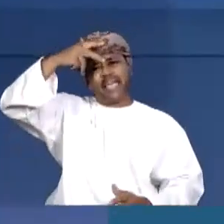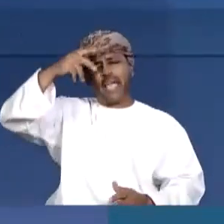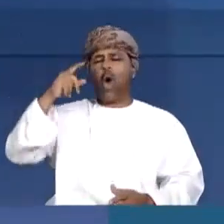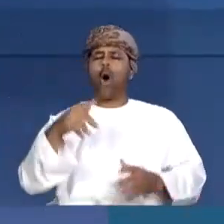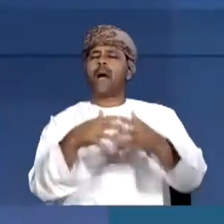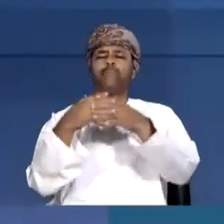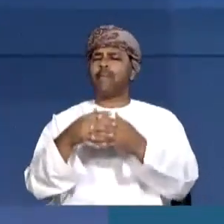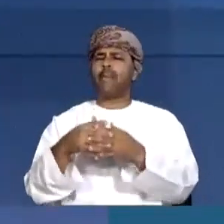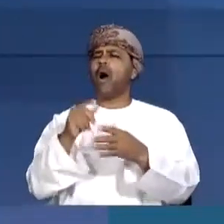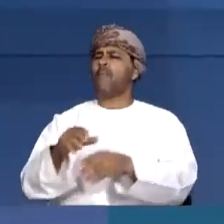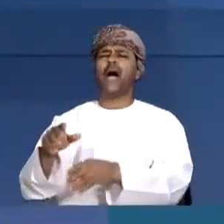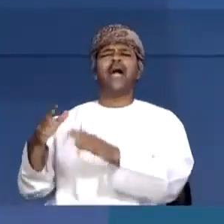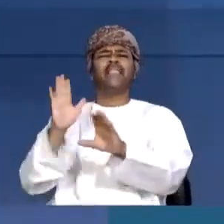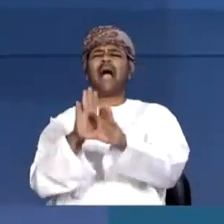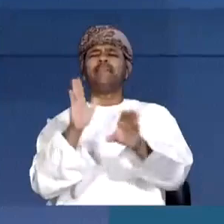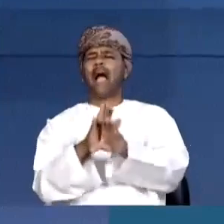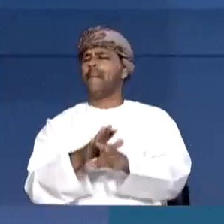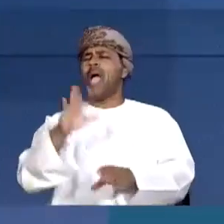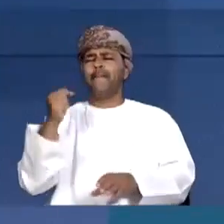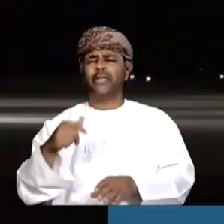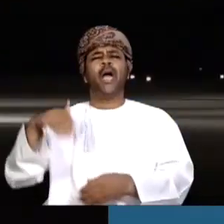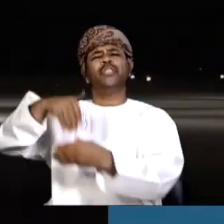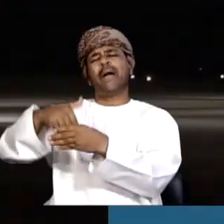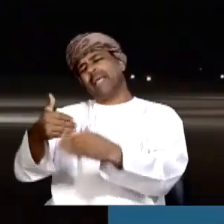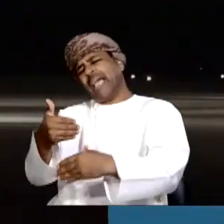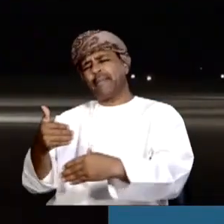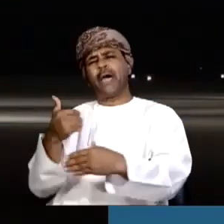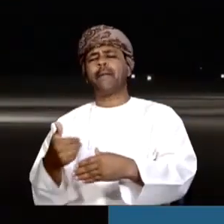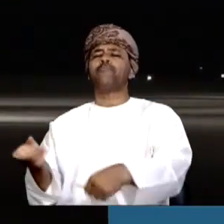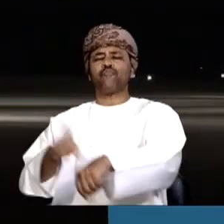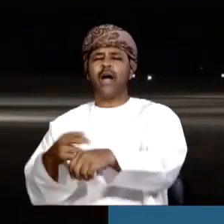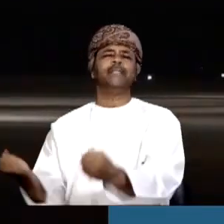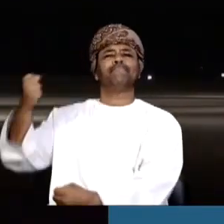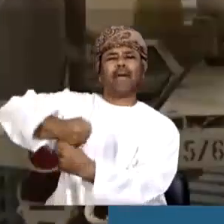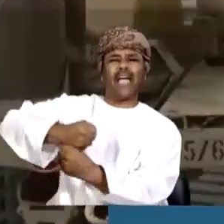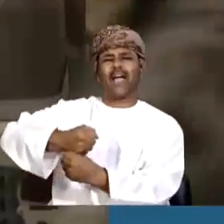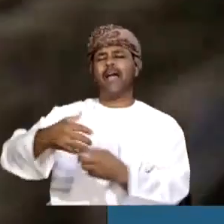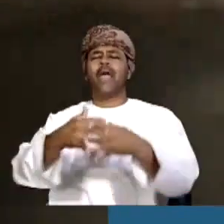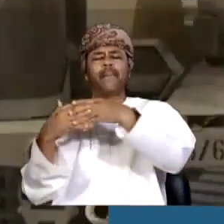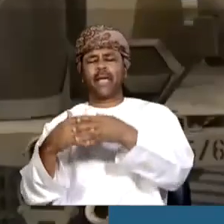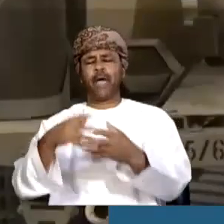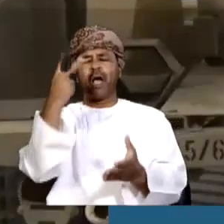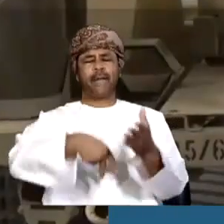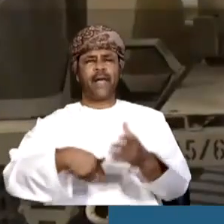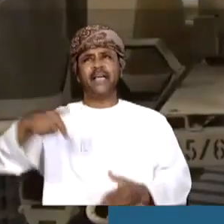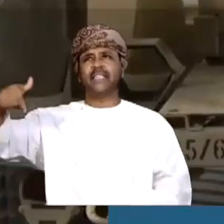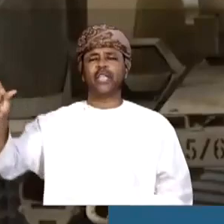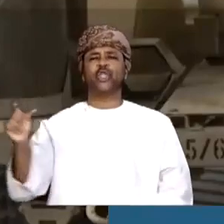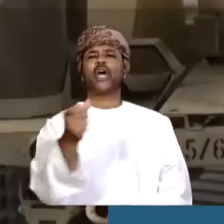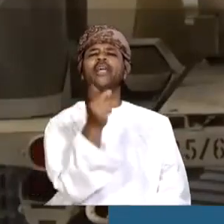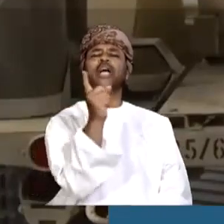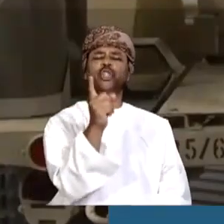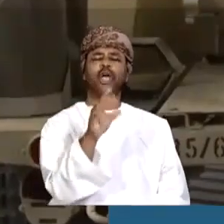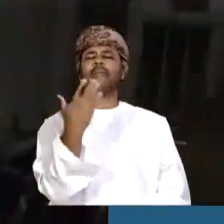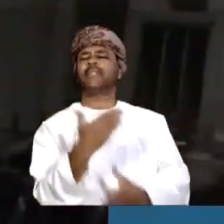على حشد الدعم للمرشحين الجمهوريين قبيل انتخابات التجديد النصفي للكونغرس المقررة في 6 نوفمبر من